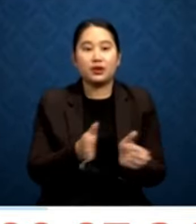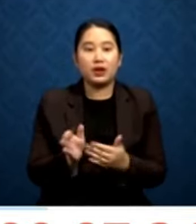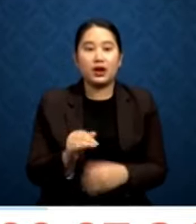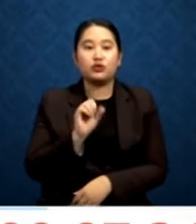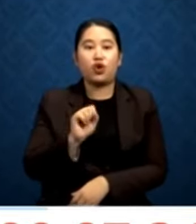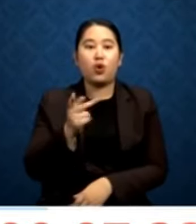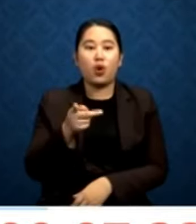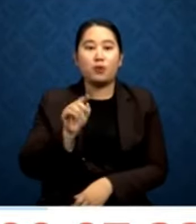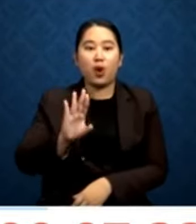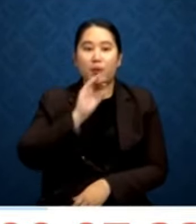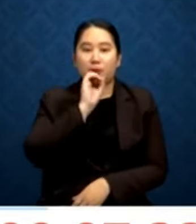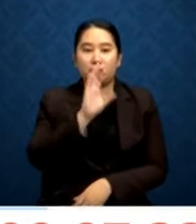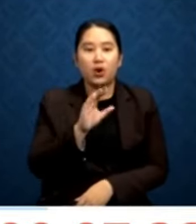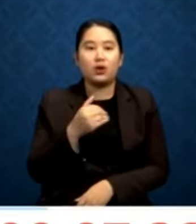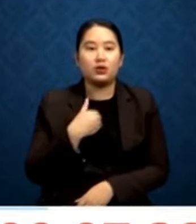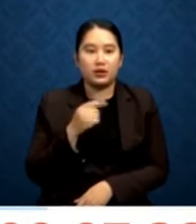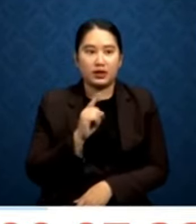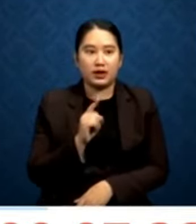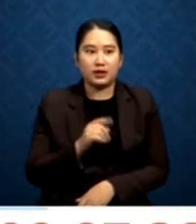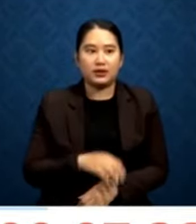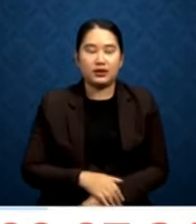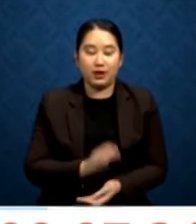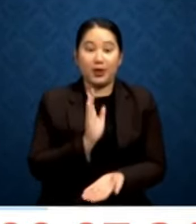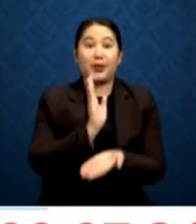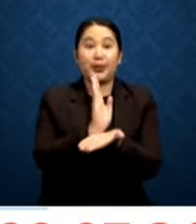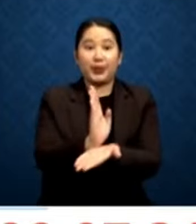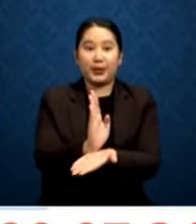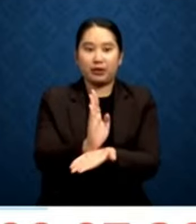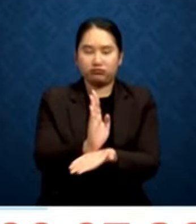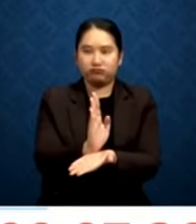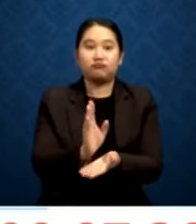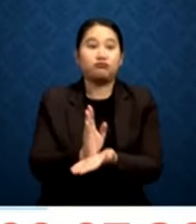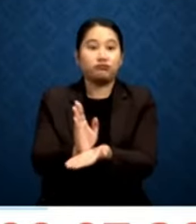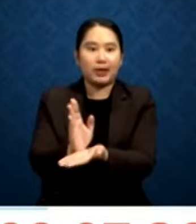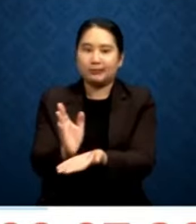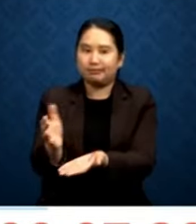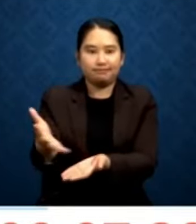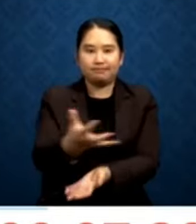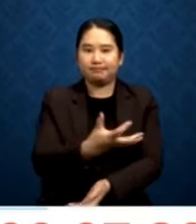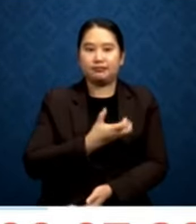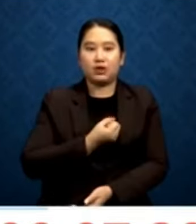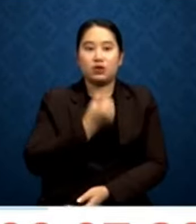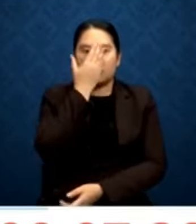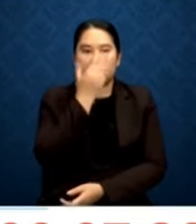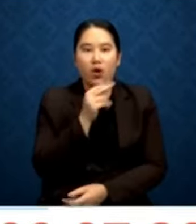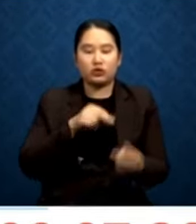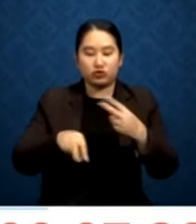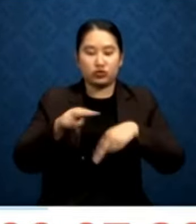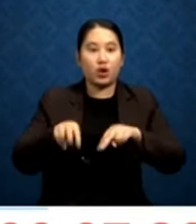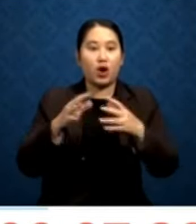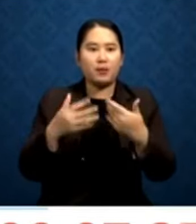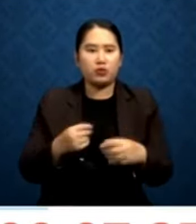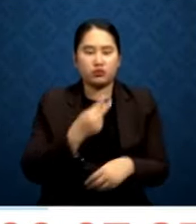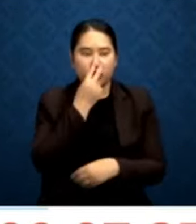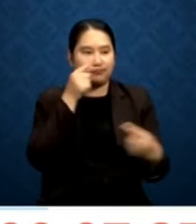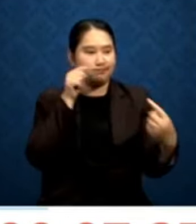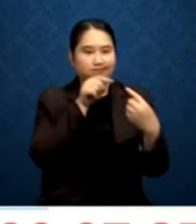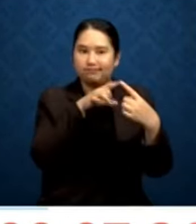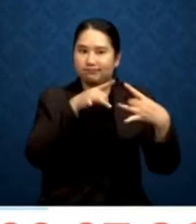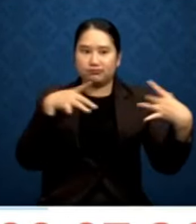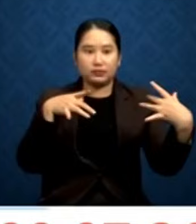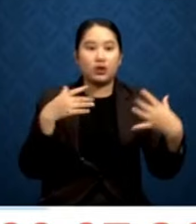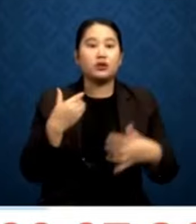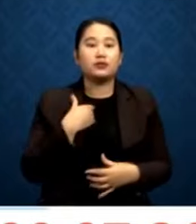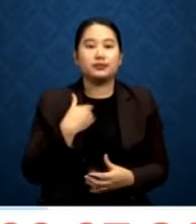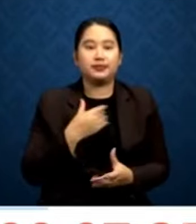บอรเองกได้เรียกโ่ลองวัลคืนจากทางบิษัทไคอน เองจากตัสอบวาดใช้ไม่ตรงกัปถุประสงค